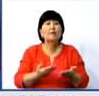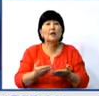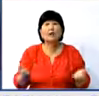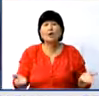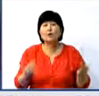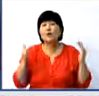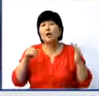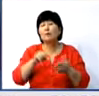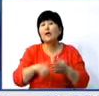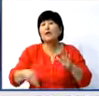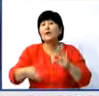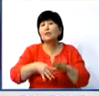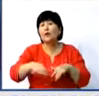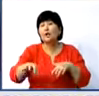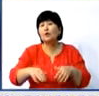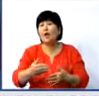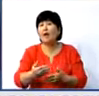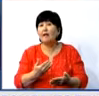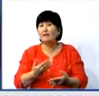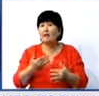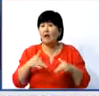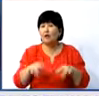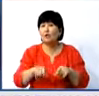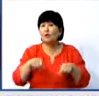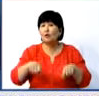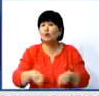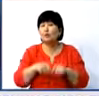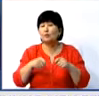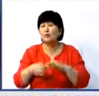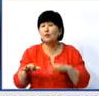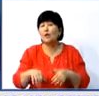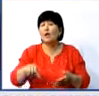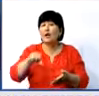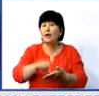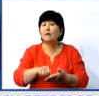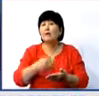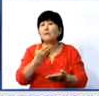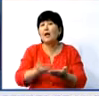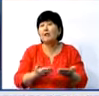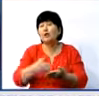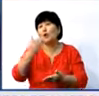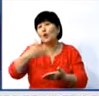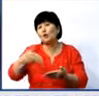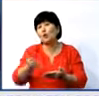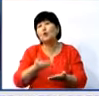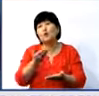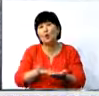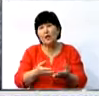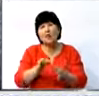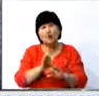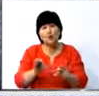көтерілген басқосуда сыбайлас жемқорлықтың алдын алу және құқық бұзушылық жасауға ықпал еткен мән-жайларды жою жолдары түсіндірілді.